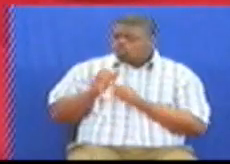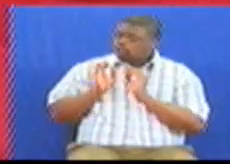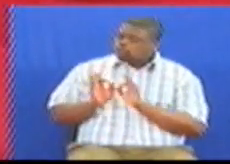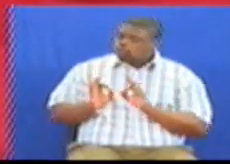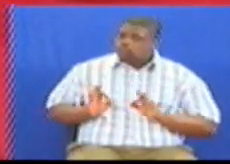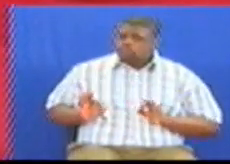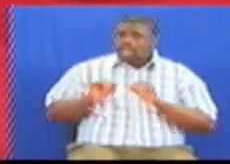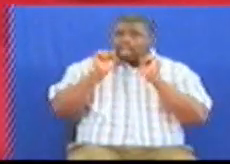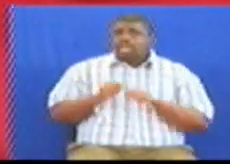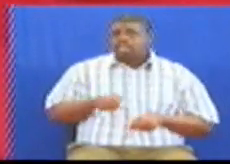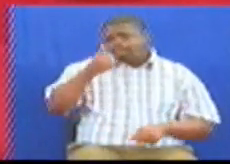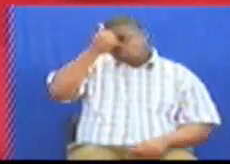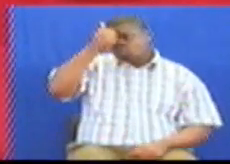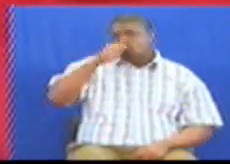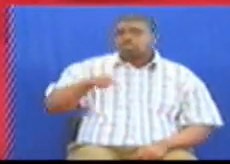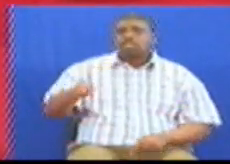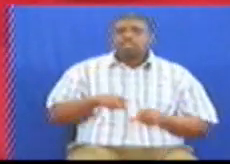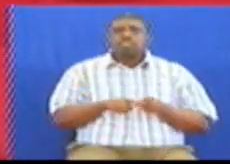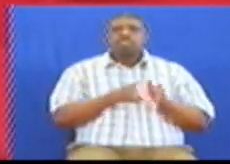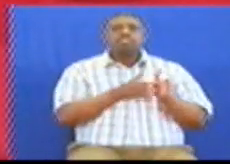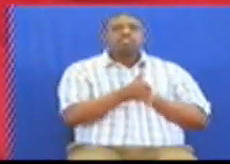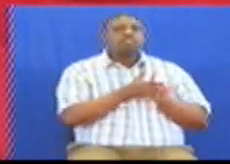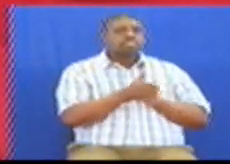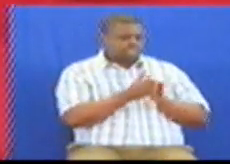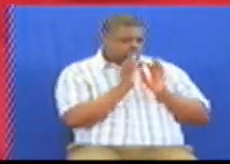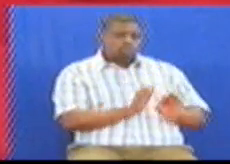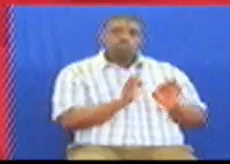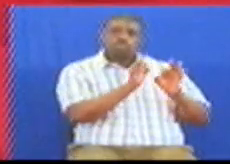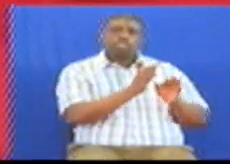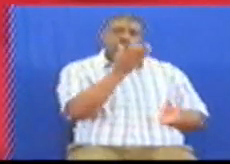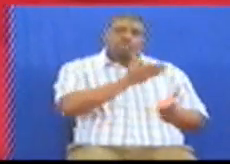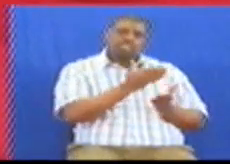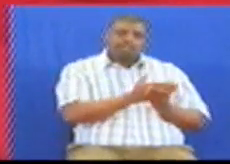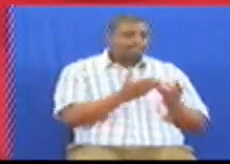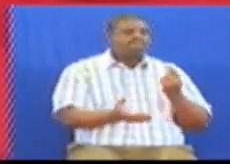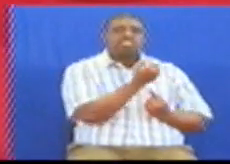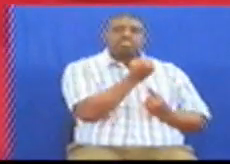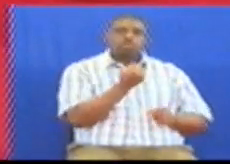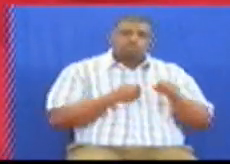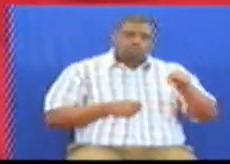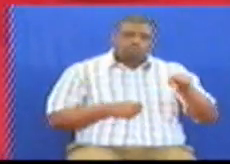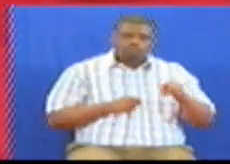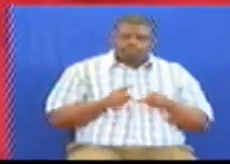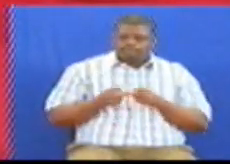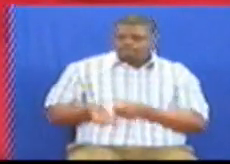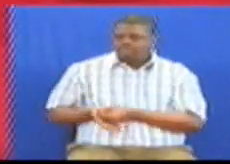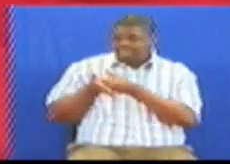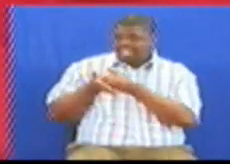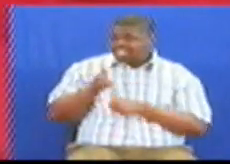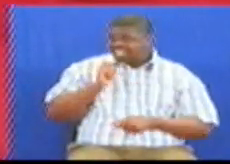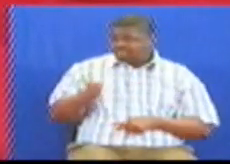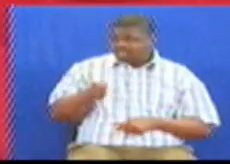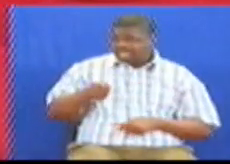lazima tukumbushane, tuende na spidi nzuri zaidi ili kuhakikisha leta mafanikio. Mheshimiwa Naibu Spika, sisi